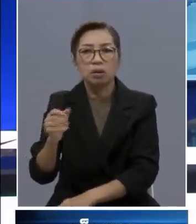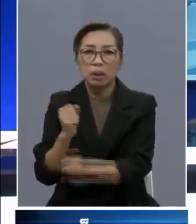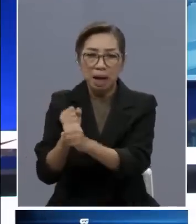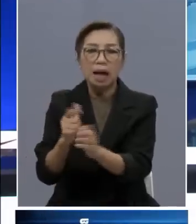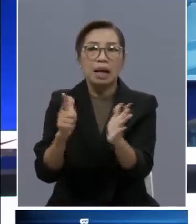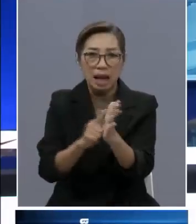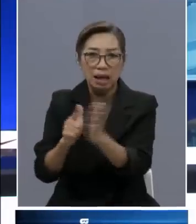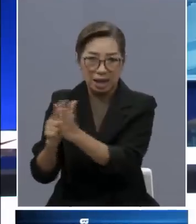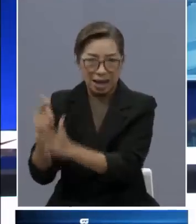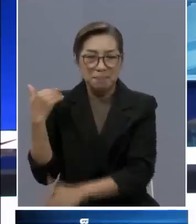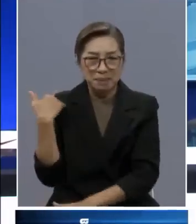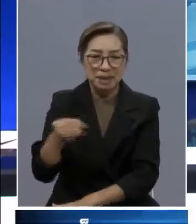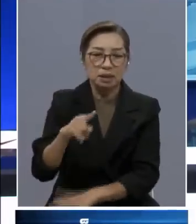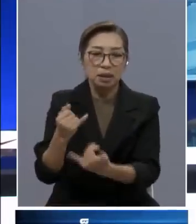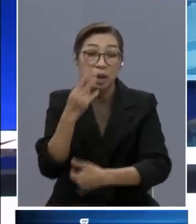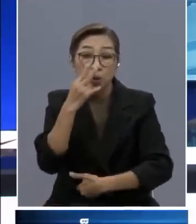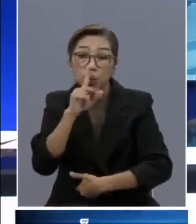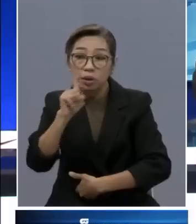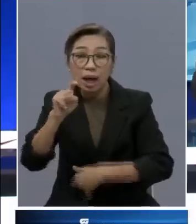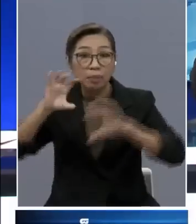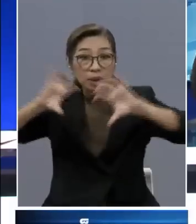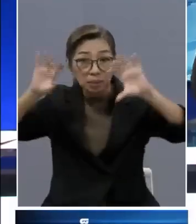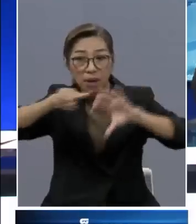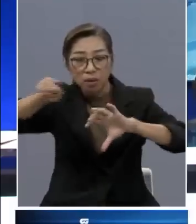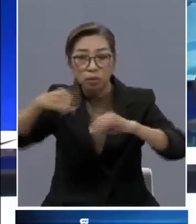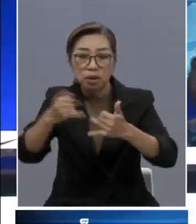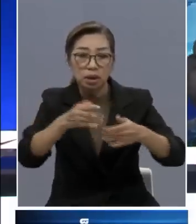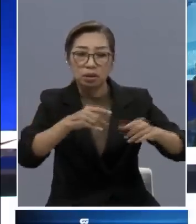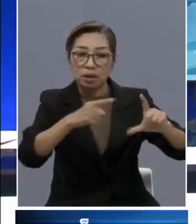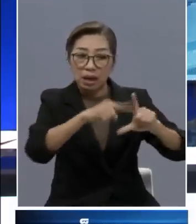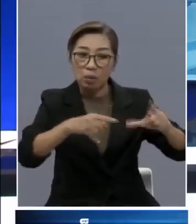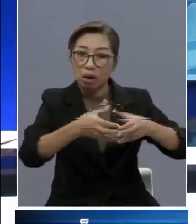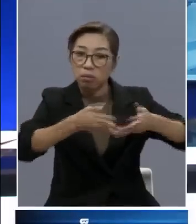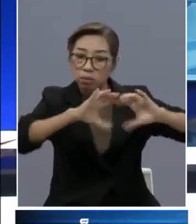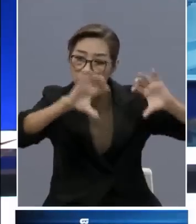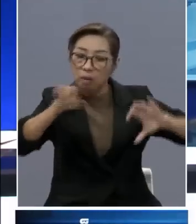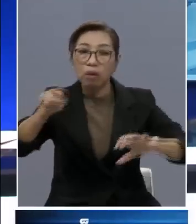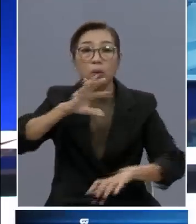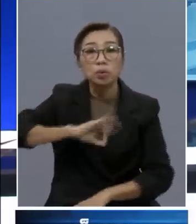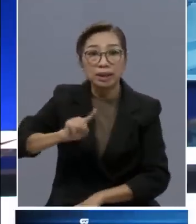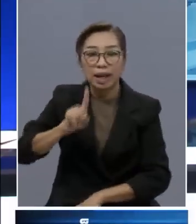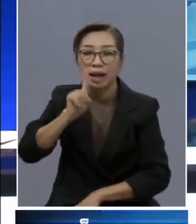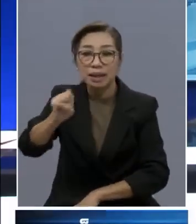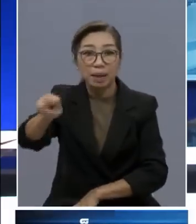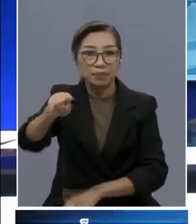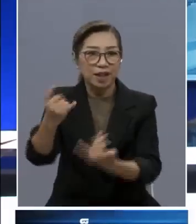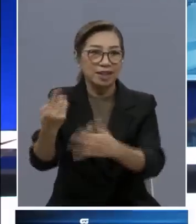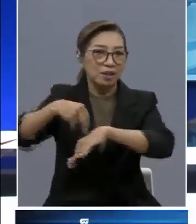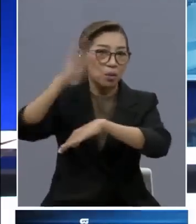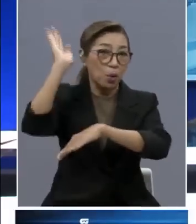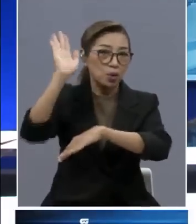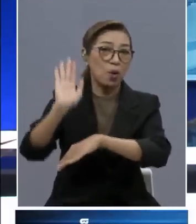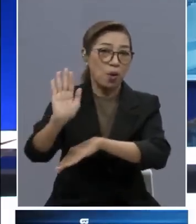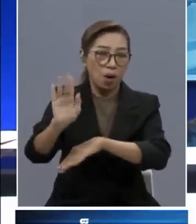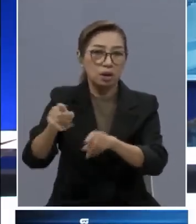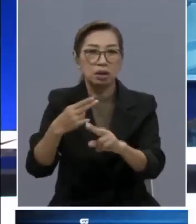ตั้งรัฐบาลที่เกี่ยวข้องกับก้าวไกลนะครับในมุมของคนที่เป็นรัฐบาลอยู่ตอนนี้บ้างนะครับไปดูที่ทรโข่งของรัฐบาลก่อนนะครับดร.